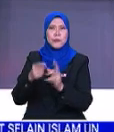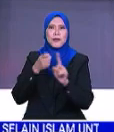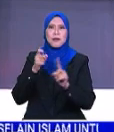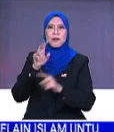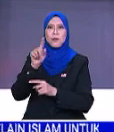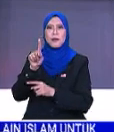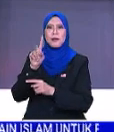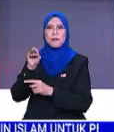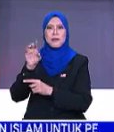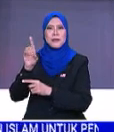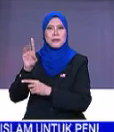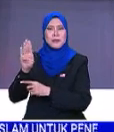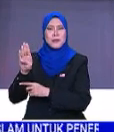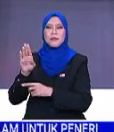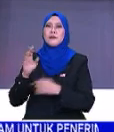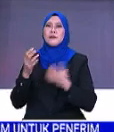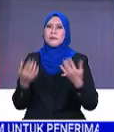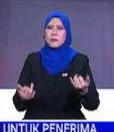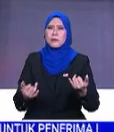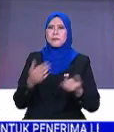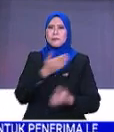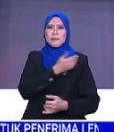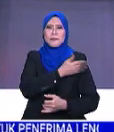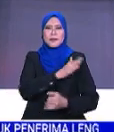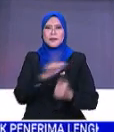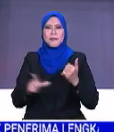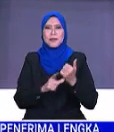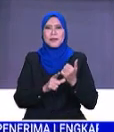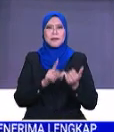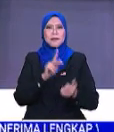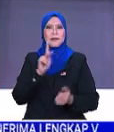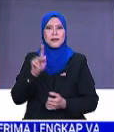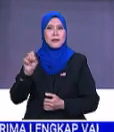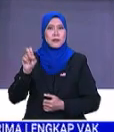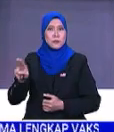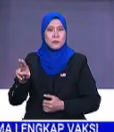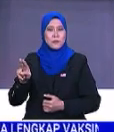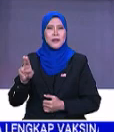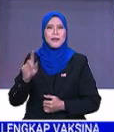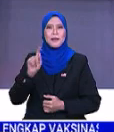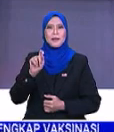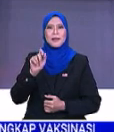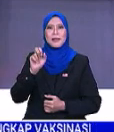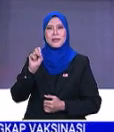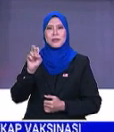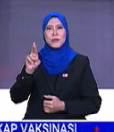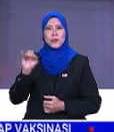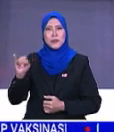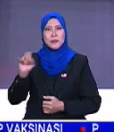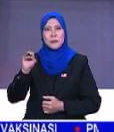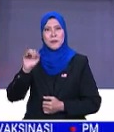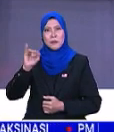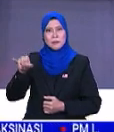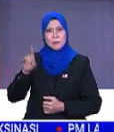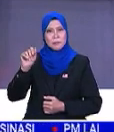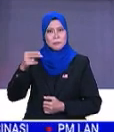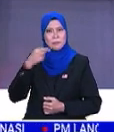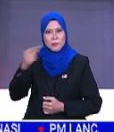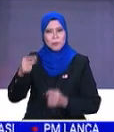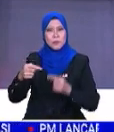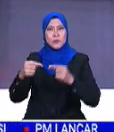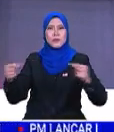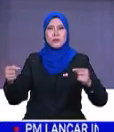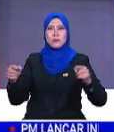1MDB. Saksi ke-9, bekas Timbalan Ketua Setiausaha Kabinet, Tan Sri Mazidah Abdul Majid memberitahu keputusan